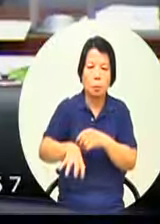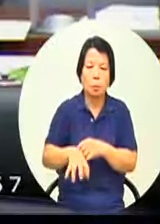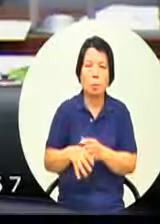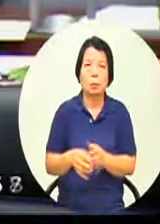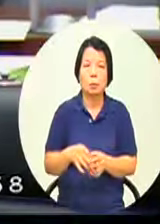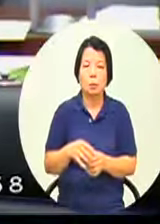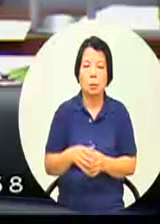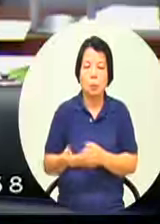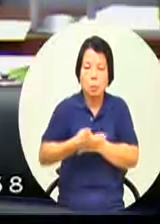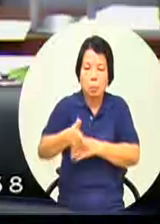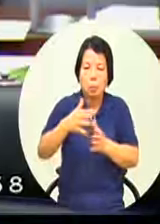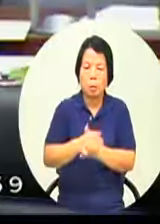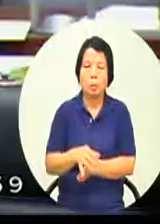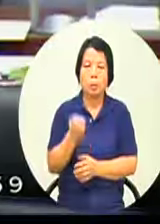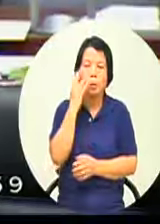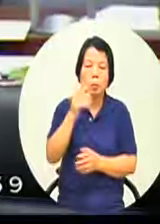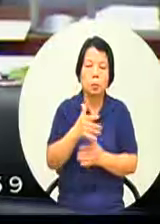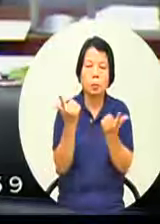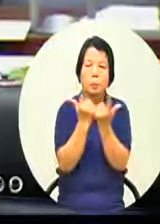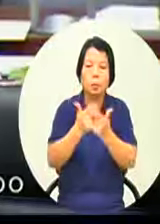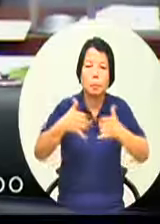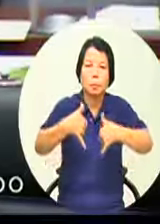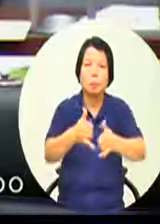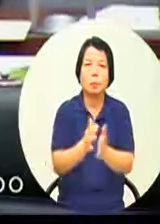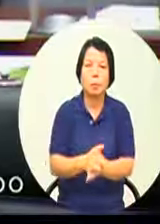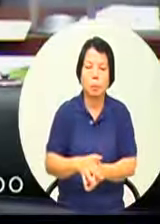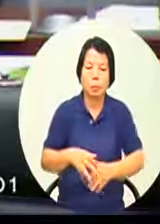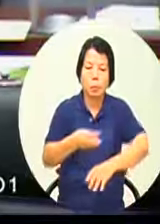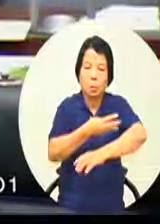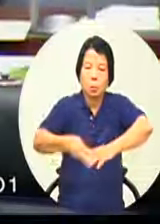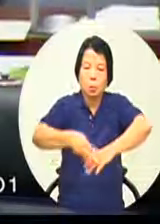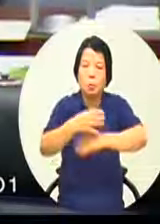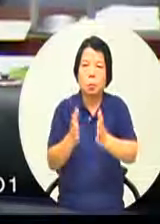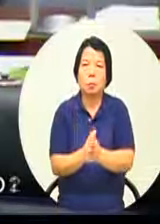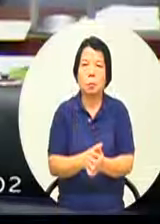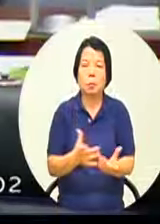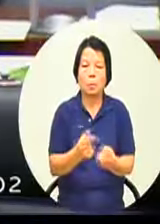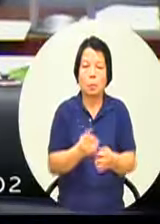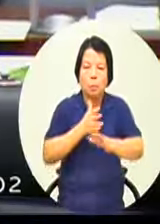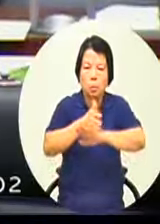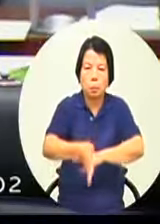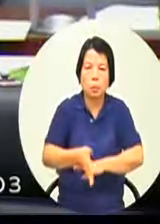这一条瑞北路啊的水沟啊，能够经过